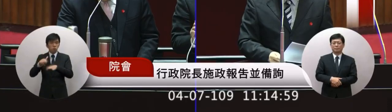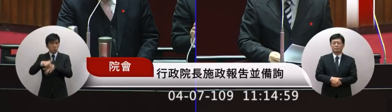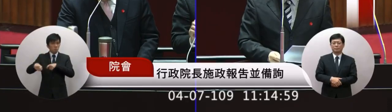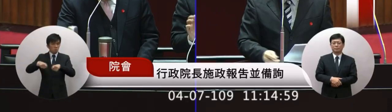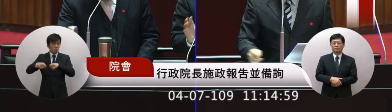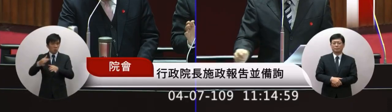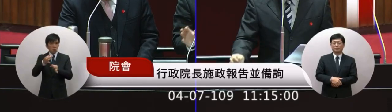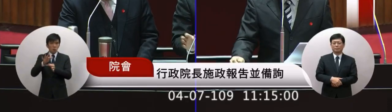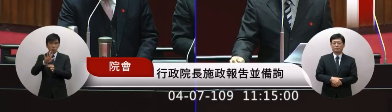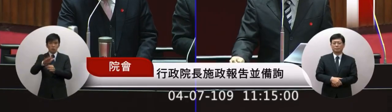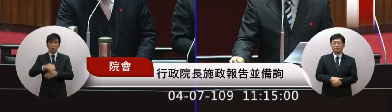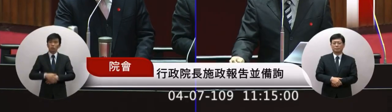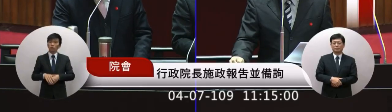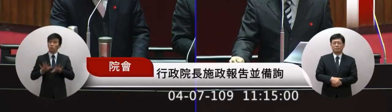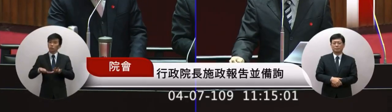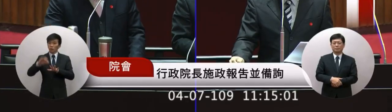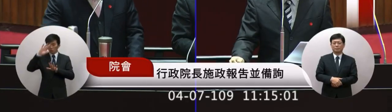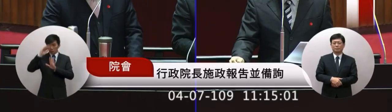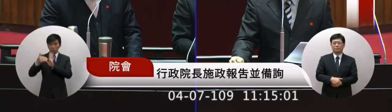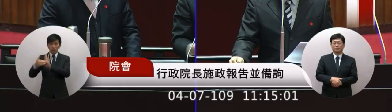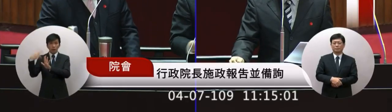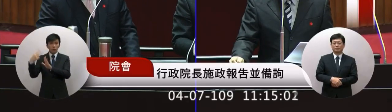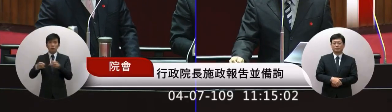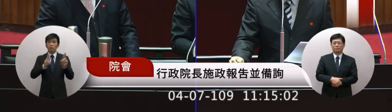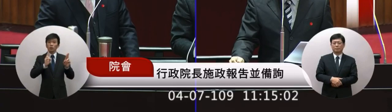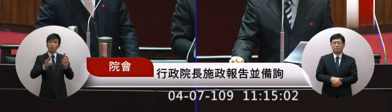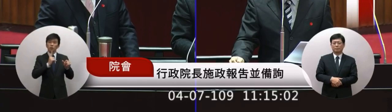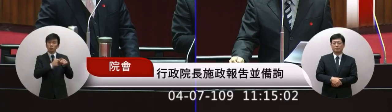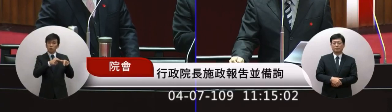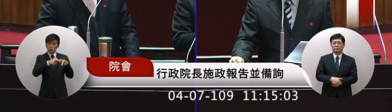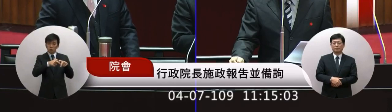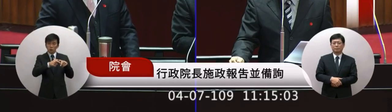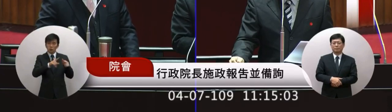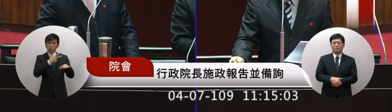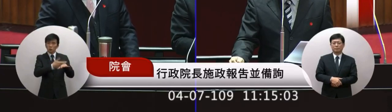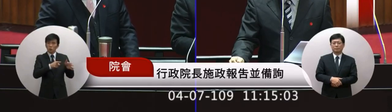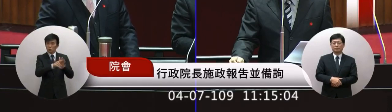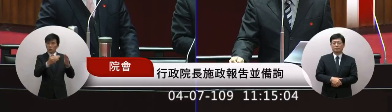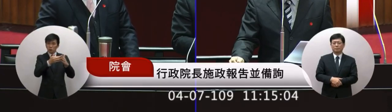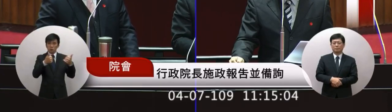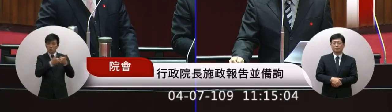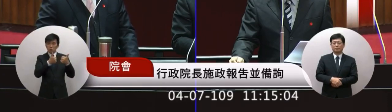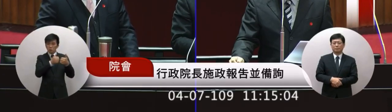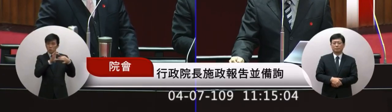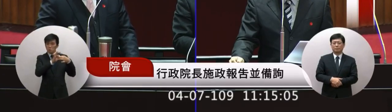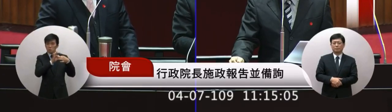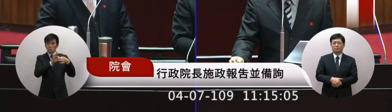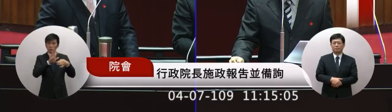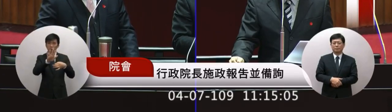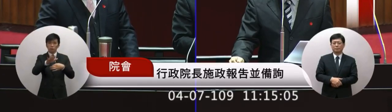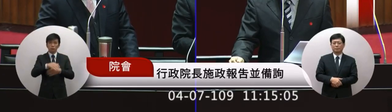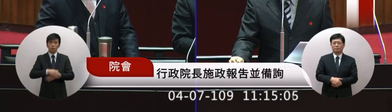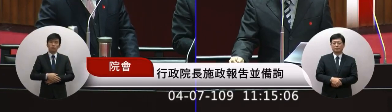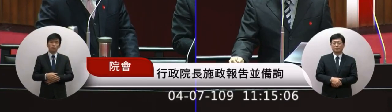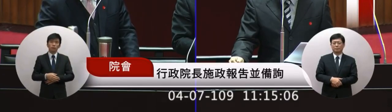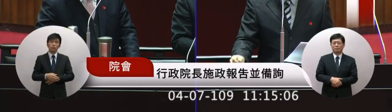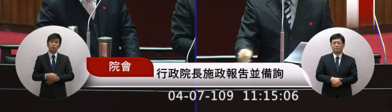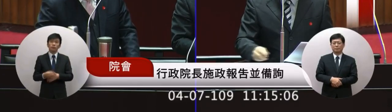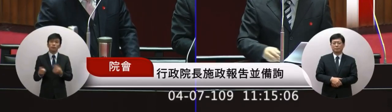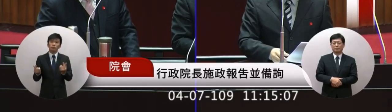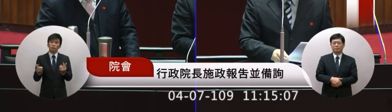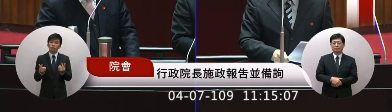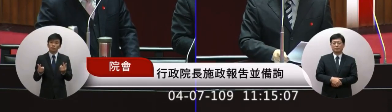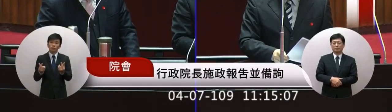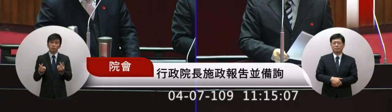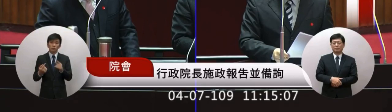情防疫啊，那也跟指挥中心专家会议啊一直在保持联系。那目前啊，当然从包含这个